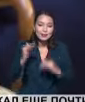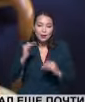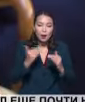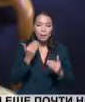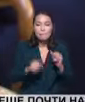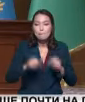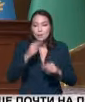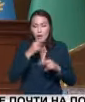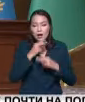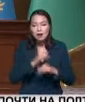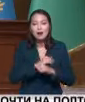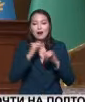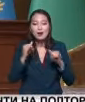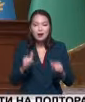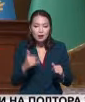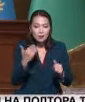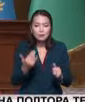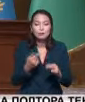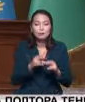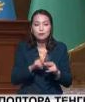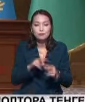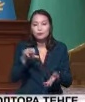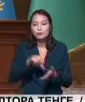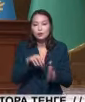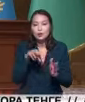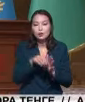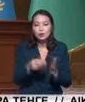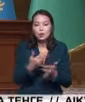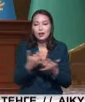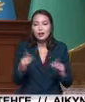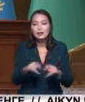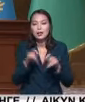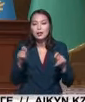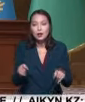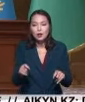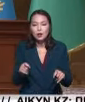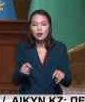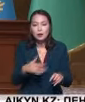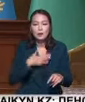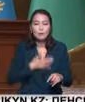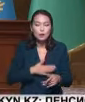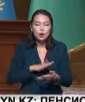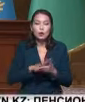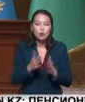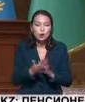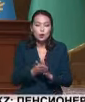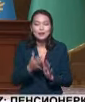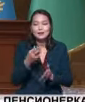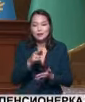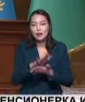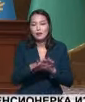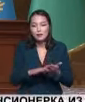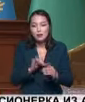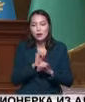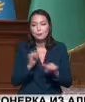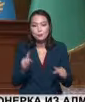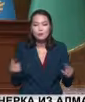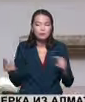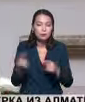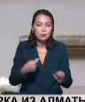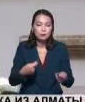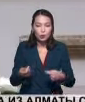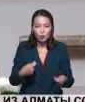возможность расширения номенклатуры поставляемых товаров и создания благоприятных условий для дальнейшего развития взаимной